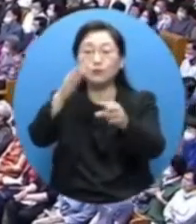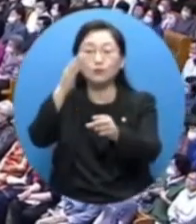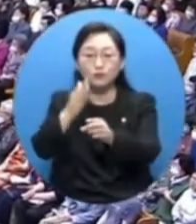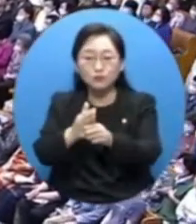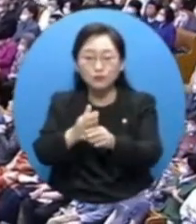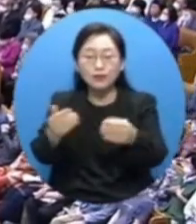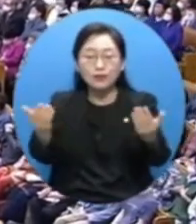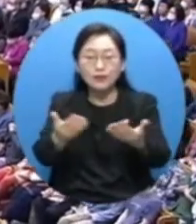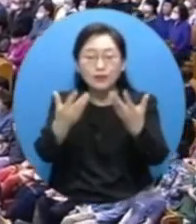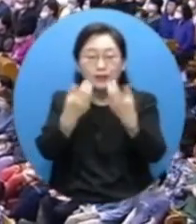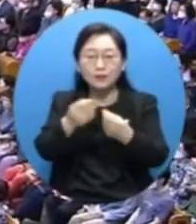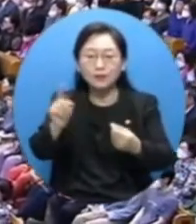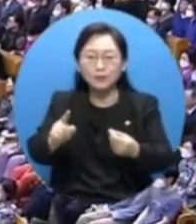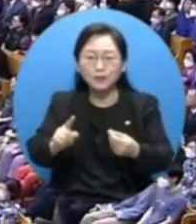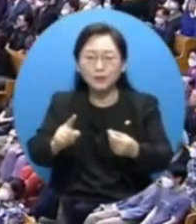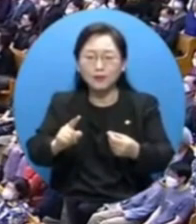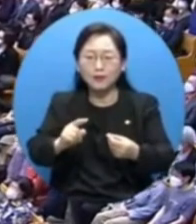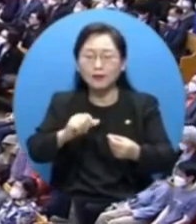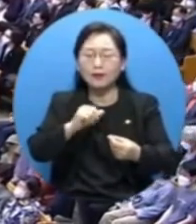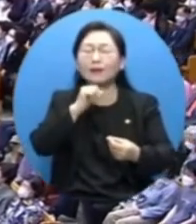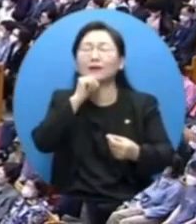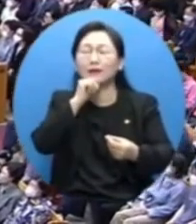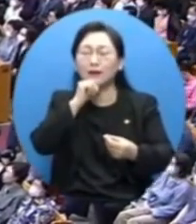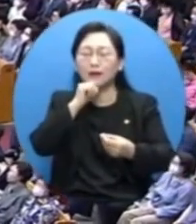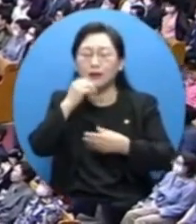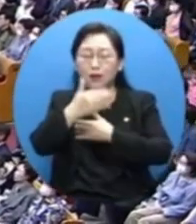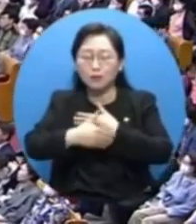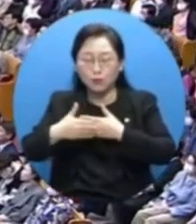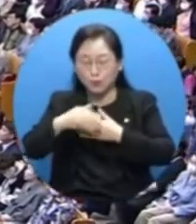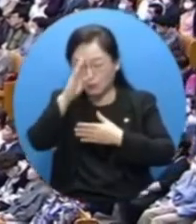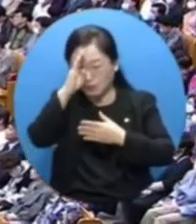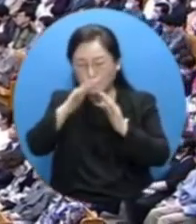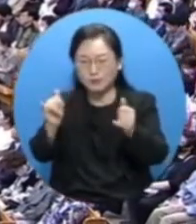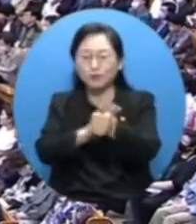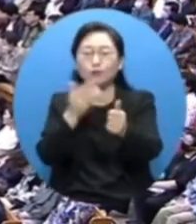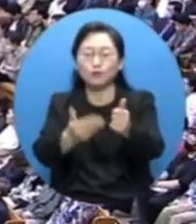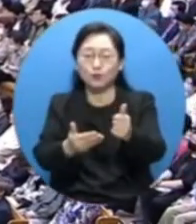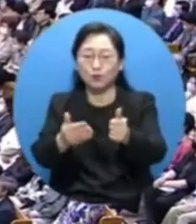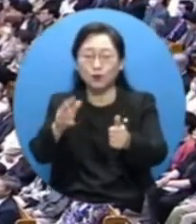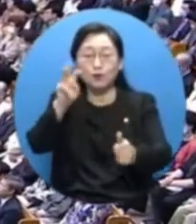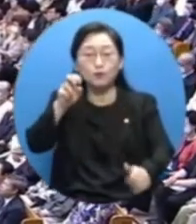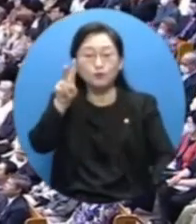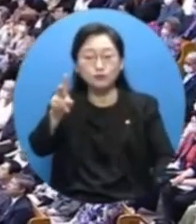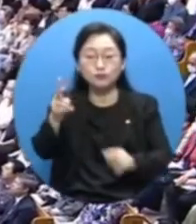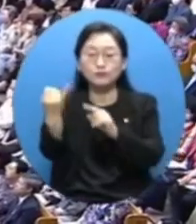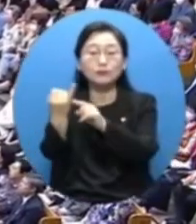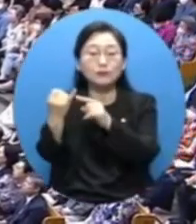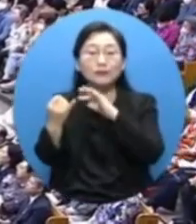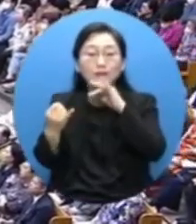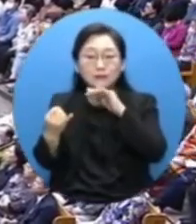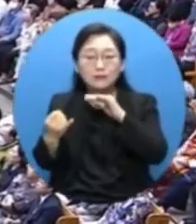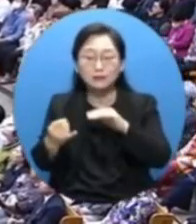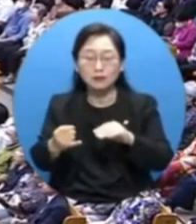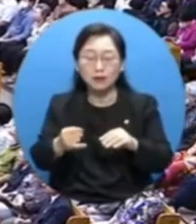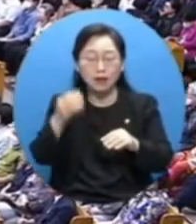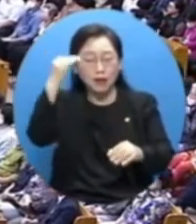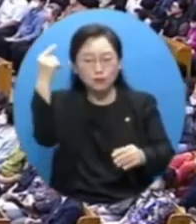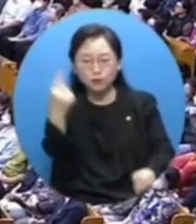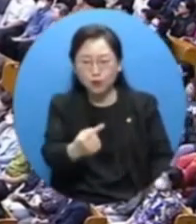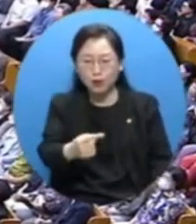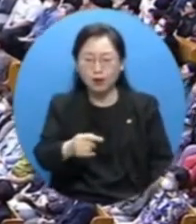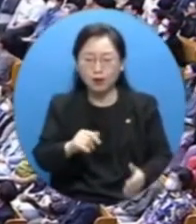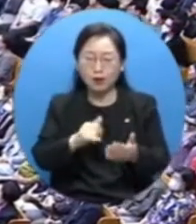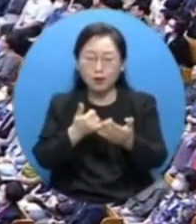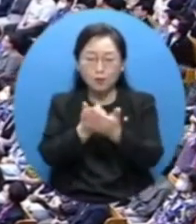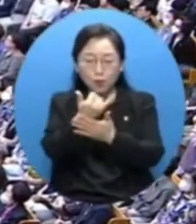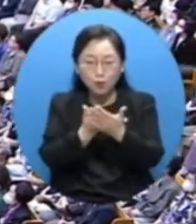사역은 가난하고 헐보고 병든 사람을 돌보는 일이었습니다. 32살 난 천여 선교사가 한국에 와서 고아와 한센병을 돌보며 22년